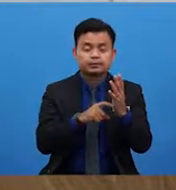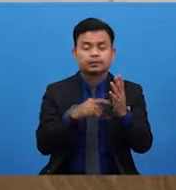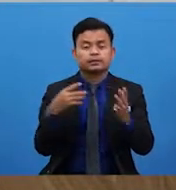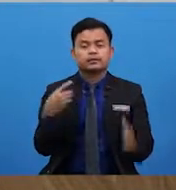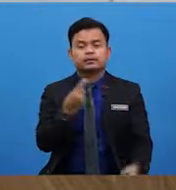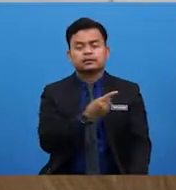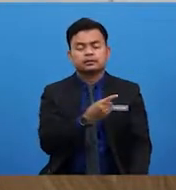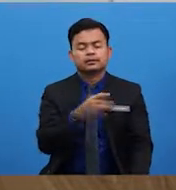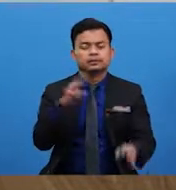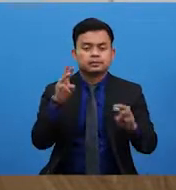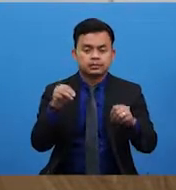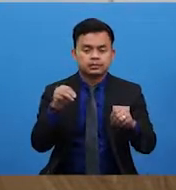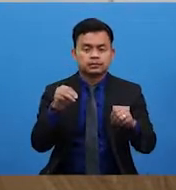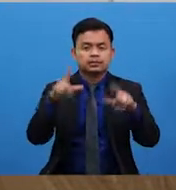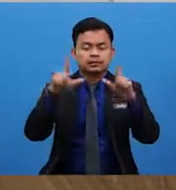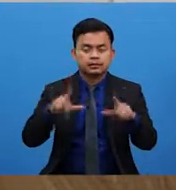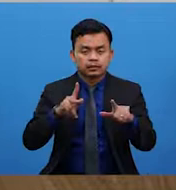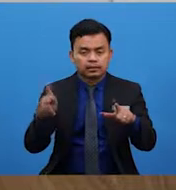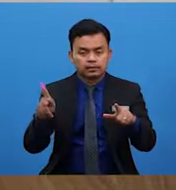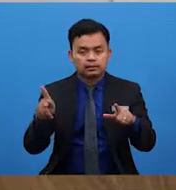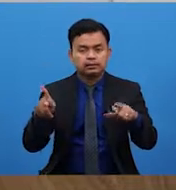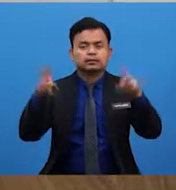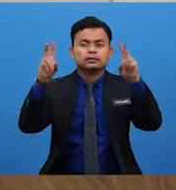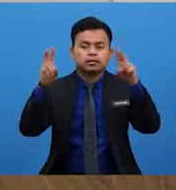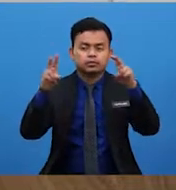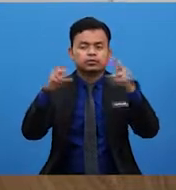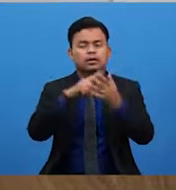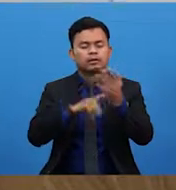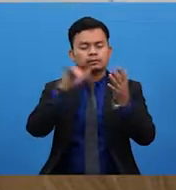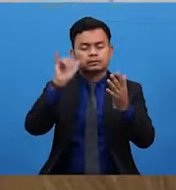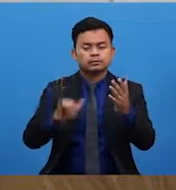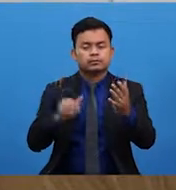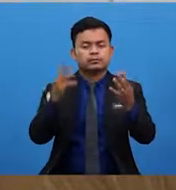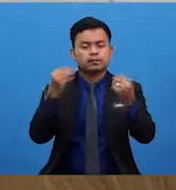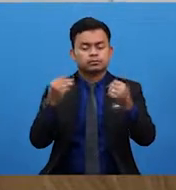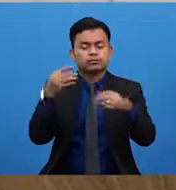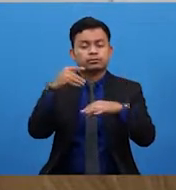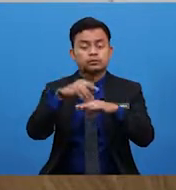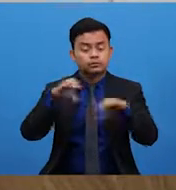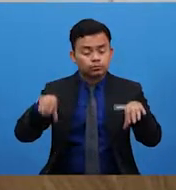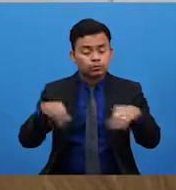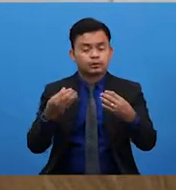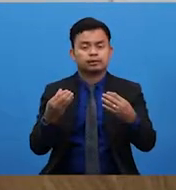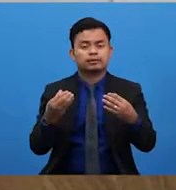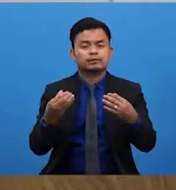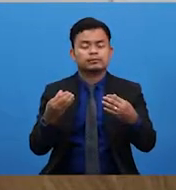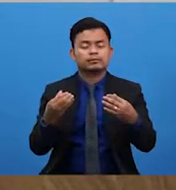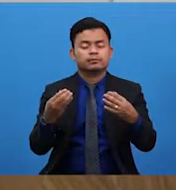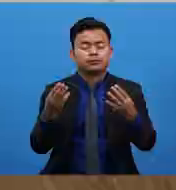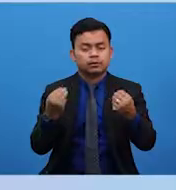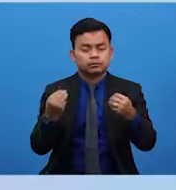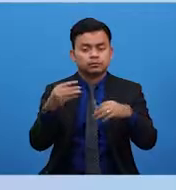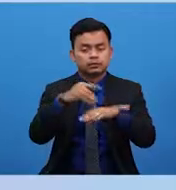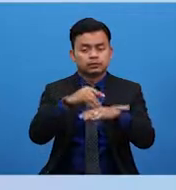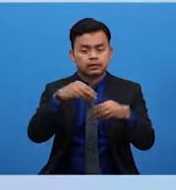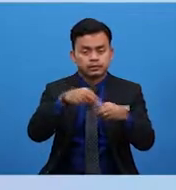atau om saya ingin dihasilkan aku ya ini dihasilkan barulah seterusnya Pocket kepada pemilihan hal benda